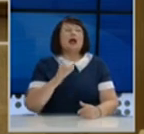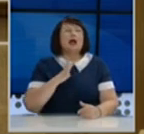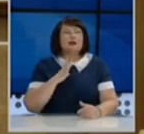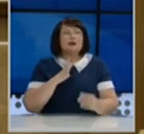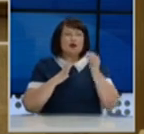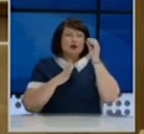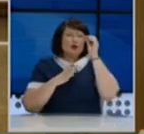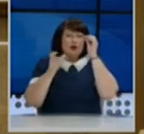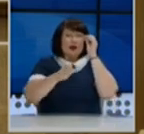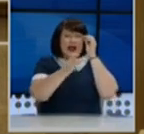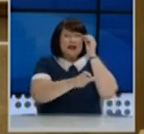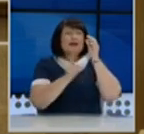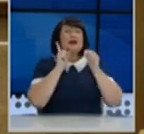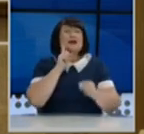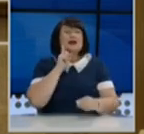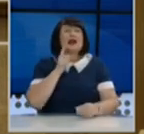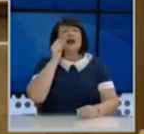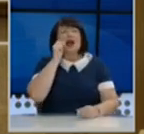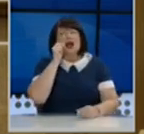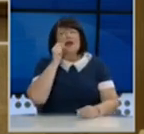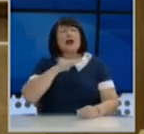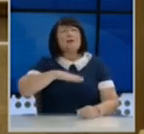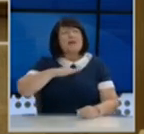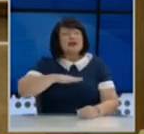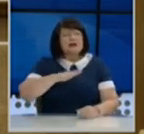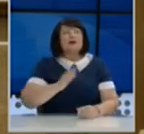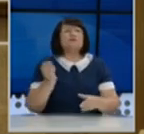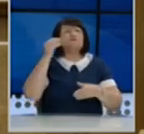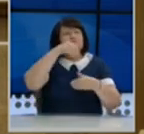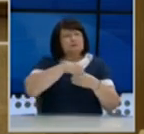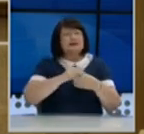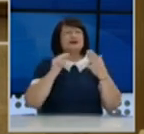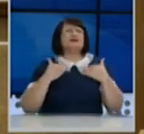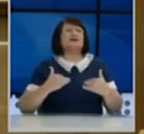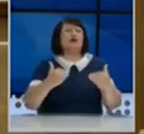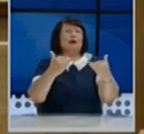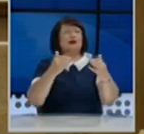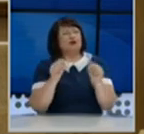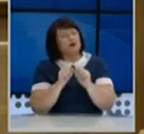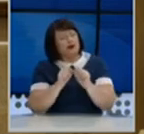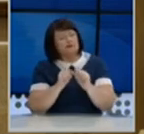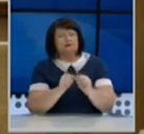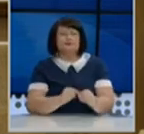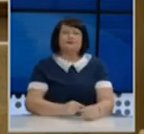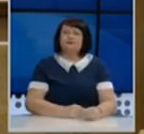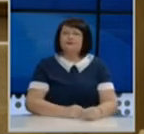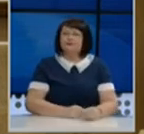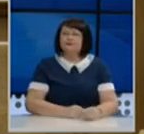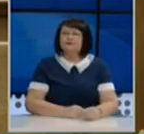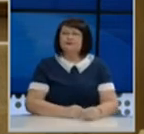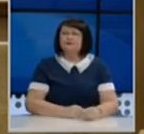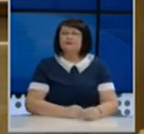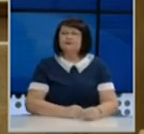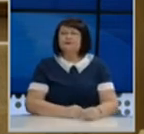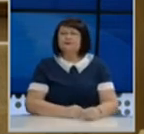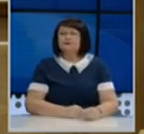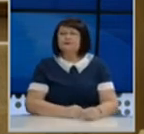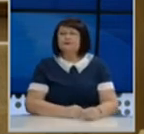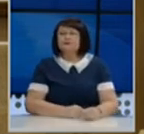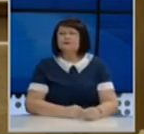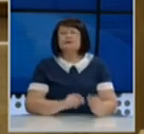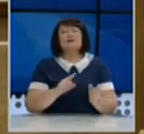άνθρωπο, κάθε γυναίκα, κάθε άνδρα, κάθε παιδί μέσα στο Κοινοβούλιο. Και αντί